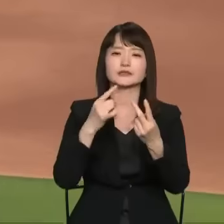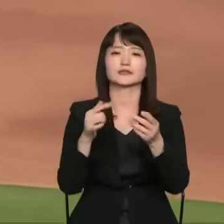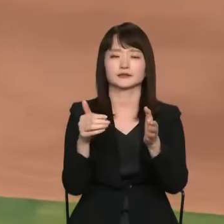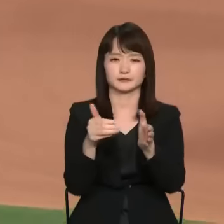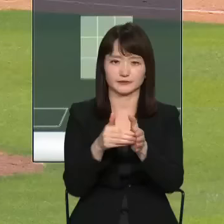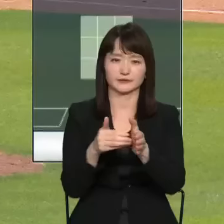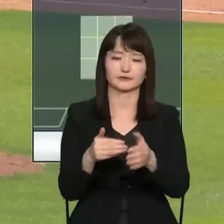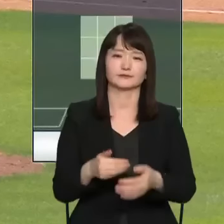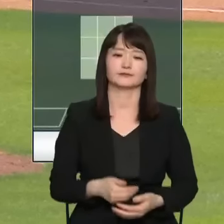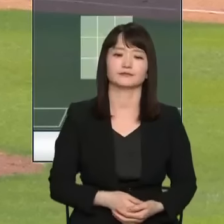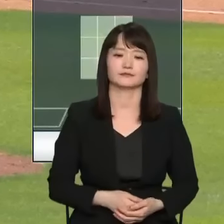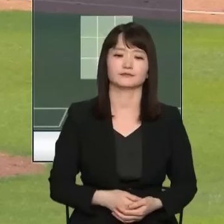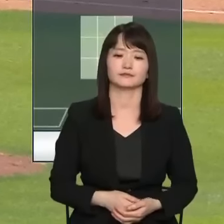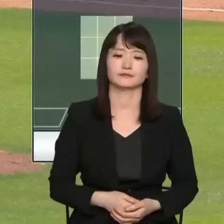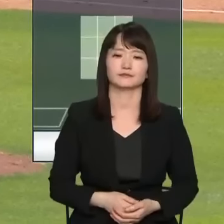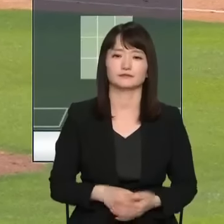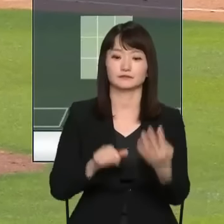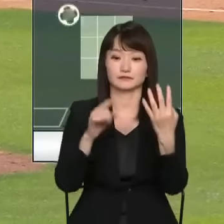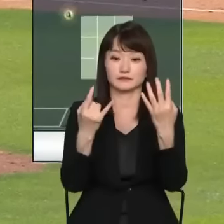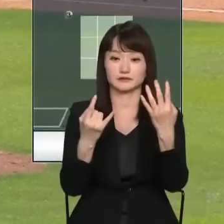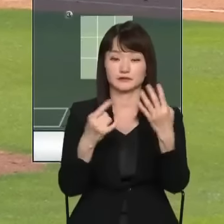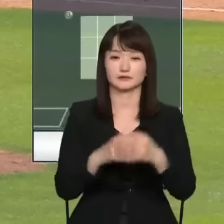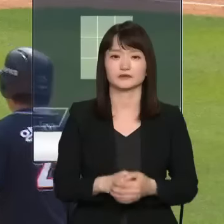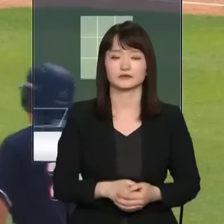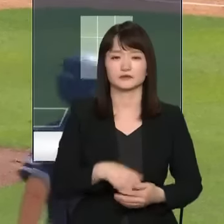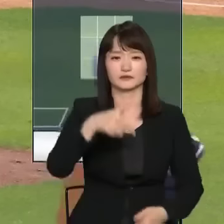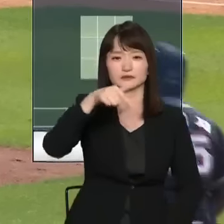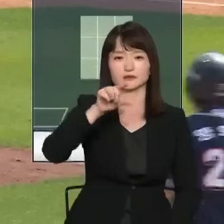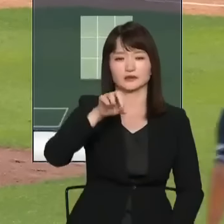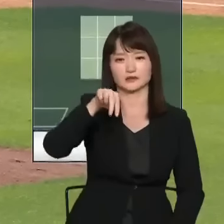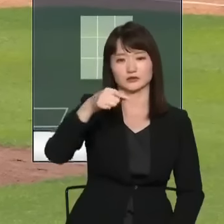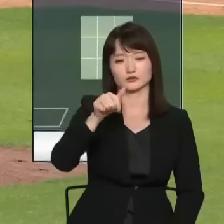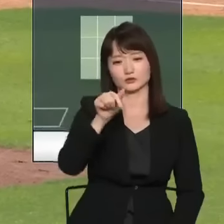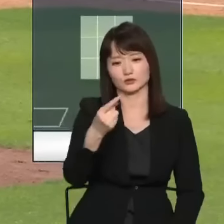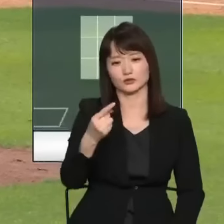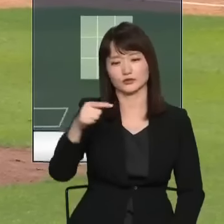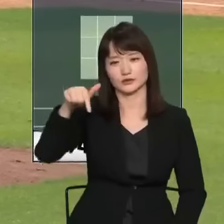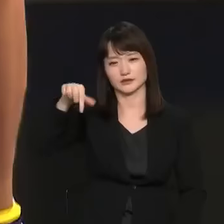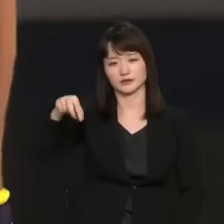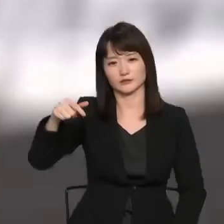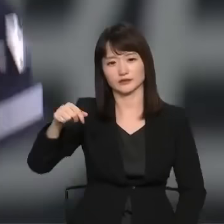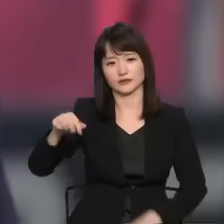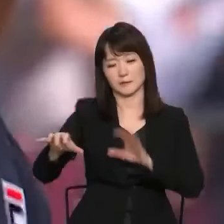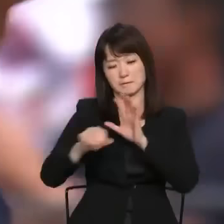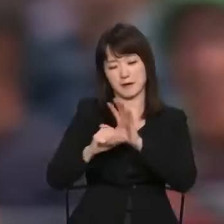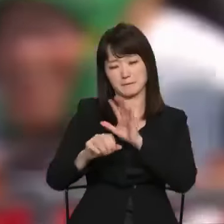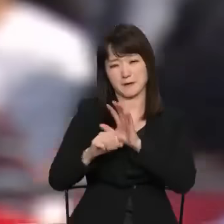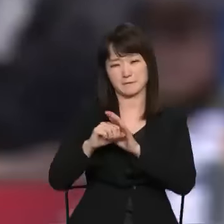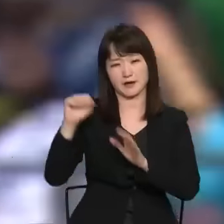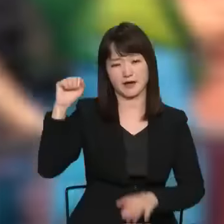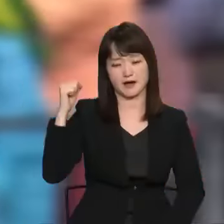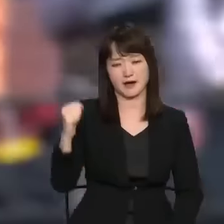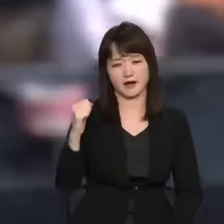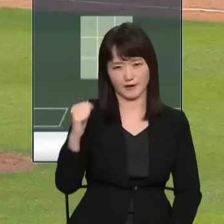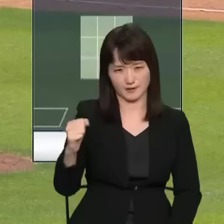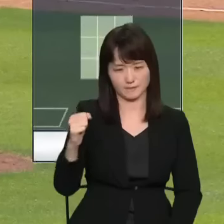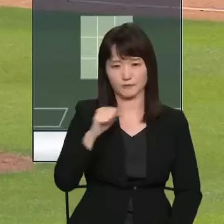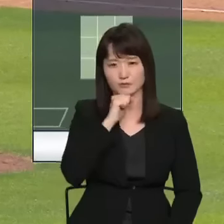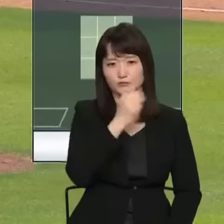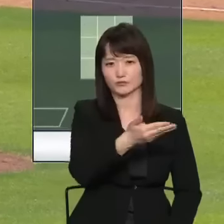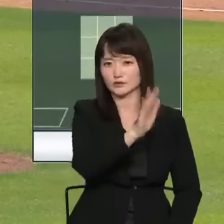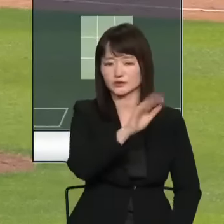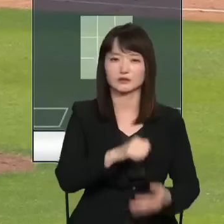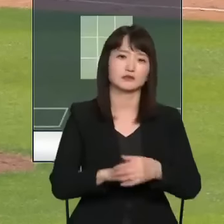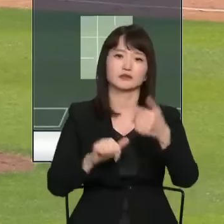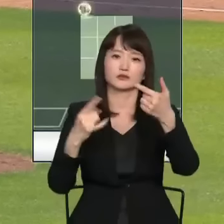마쳤습니다. 4회에도 강승호와 김재환을 삼진으로 돌려세우며 점수를 내주지 않은 양현종은